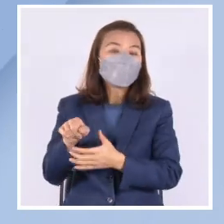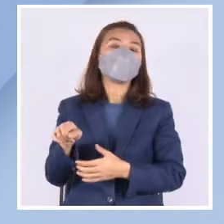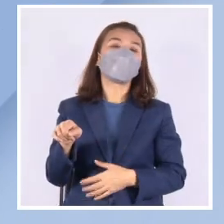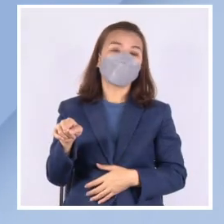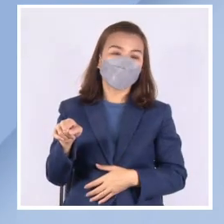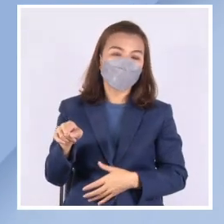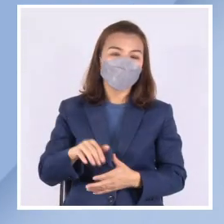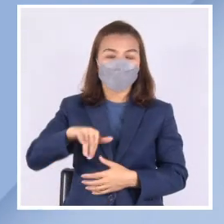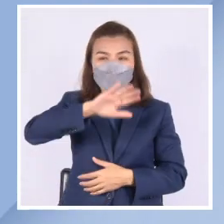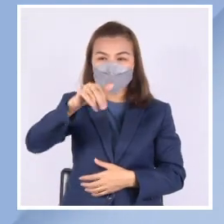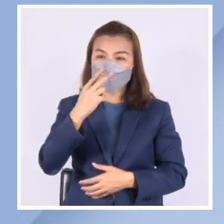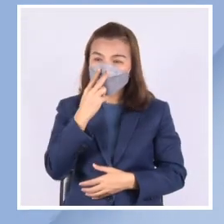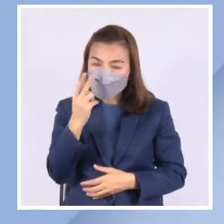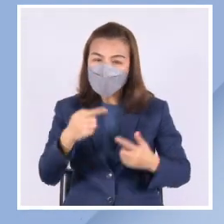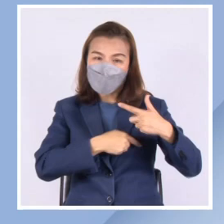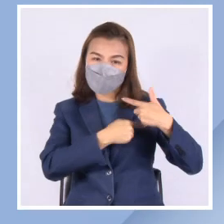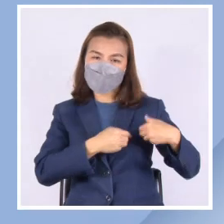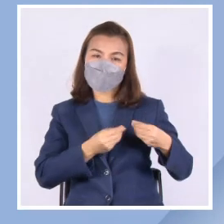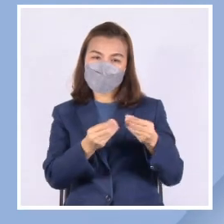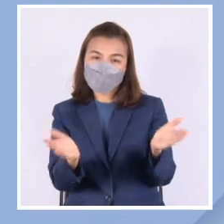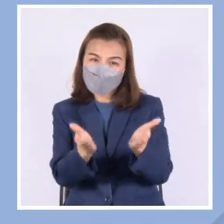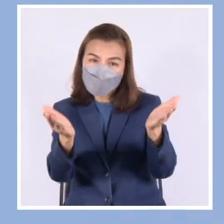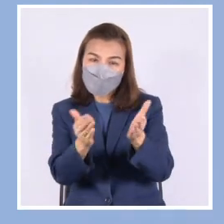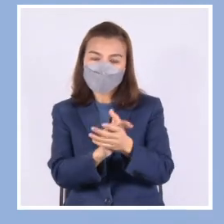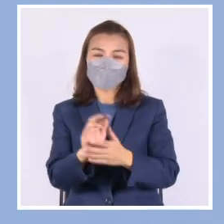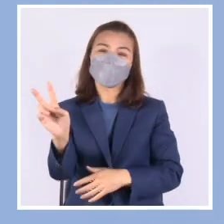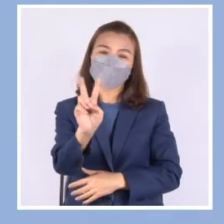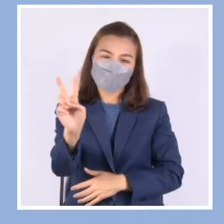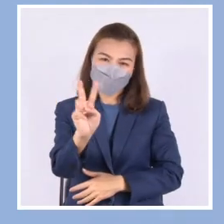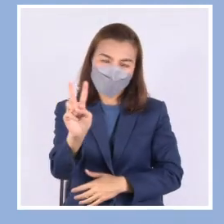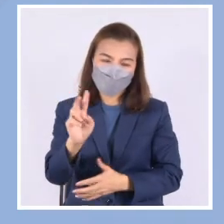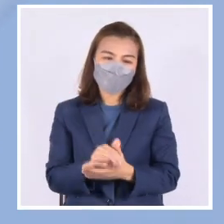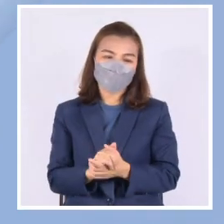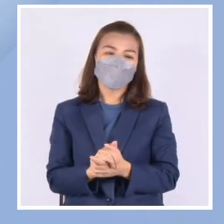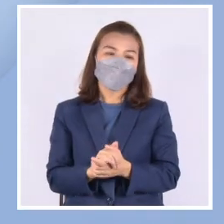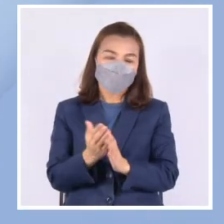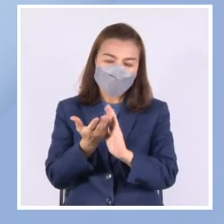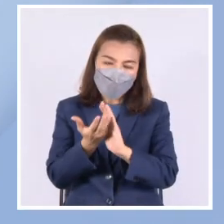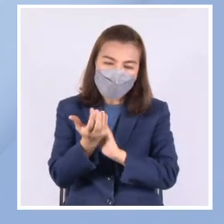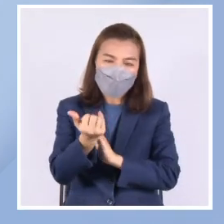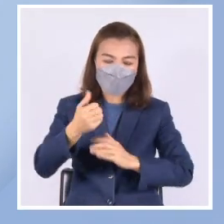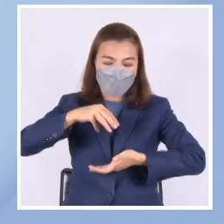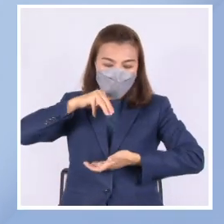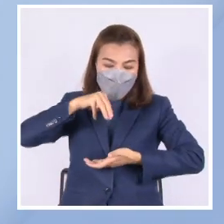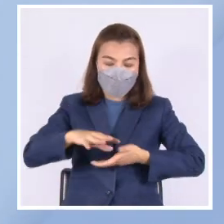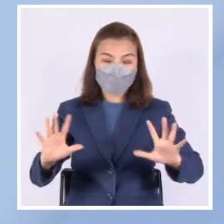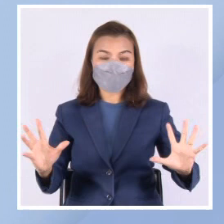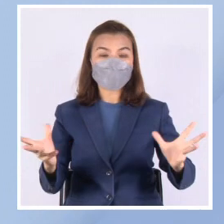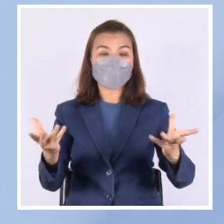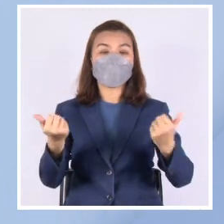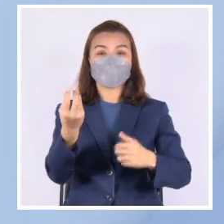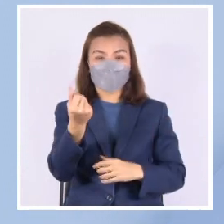ด้วยให้กำลังใจกันมากมายทีเดียวนะคะกับสองสามีภรรยาให้ผ่านพ้นโรคร้ายนี้ไปได้ค่ะ ก็เป็นการ